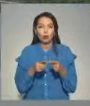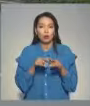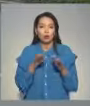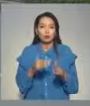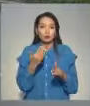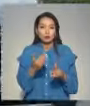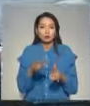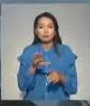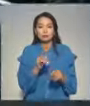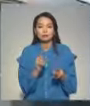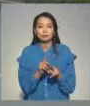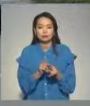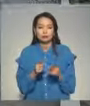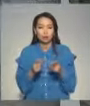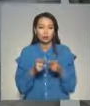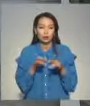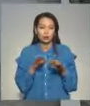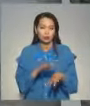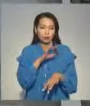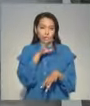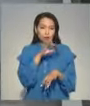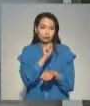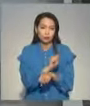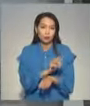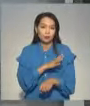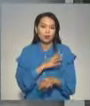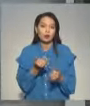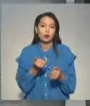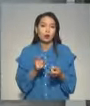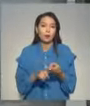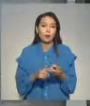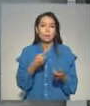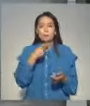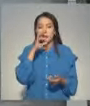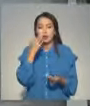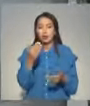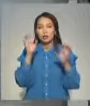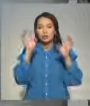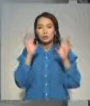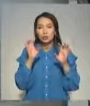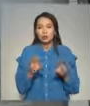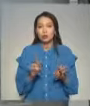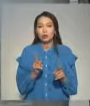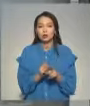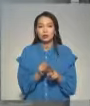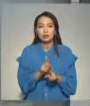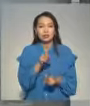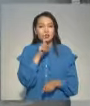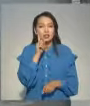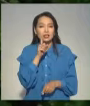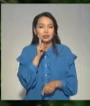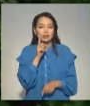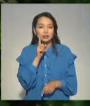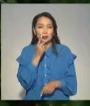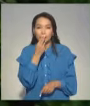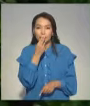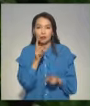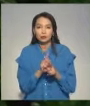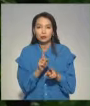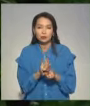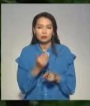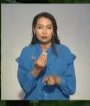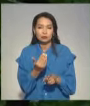белгілерінің болуына байланысты істі тоқтатқан. Енді бұл оқиғаға қатысты полиция қылмыстық кодекстің көрінген жас балаға қатысты күш қолданбай